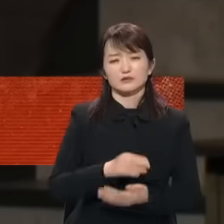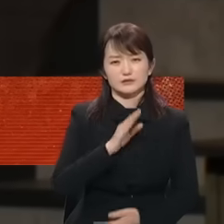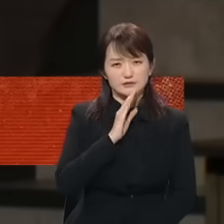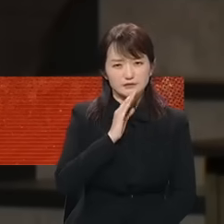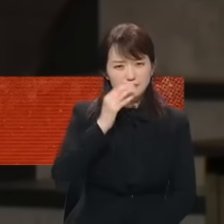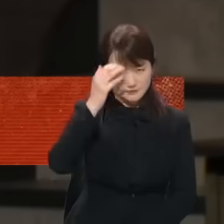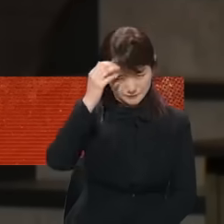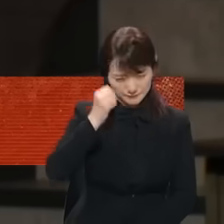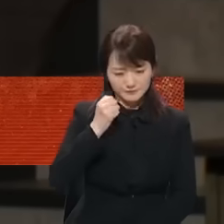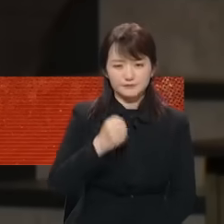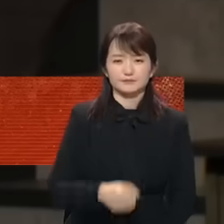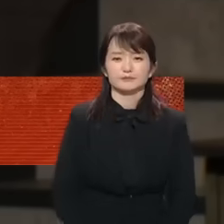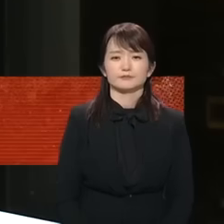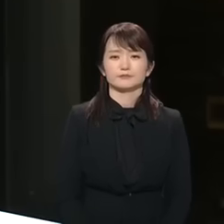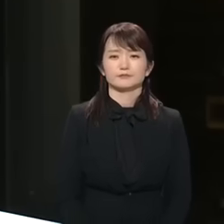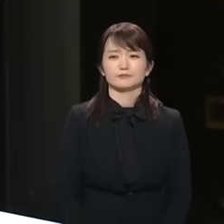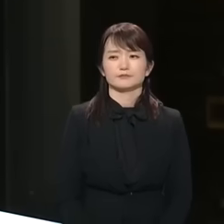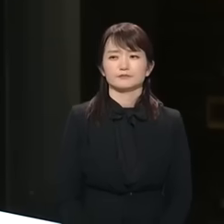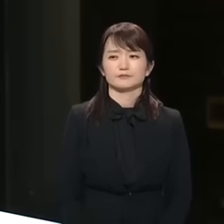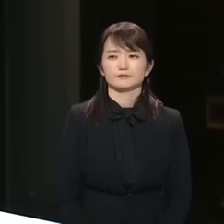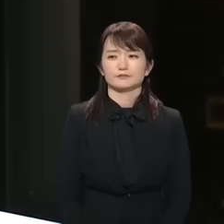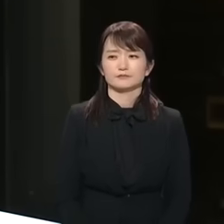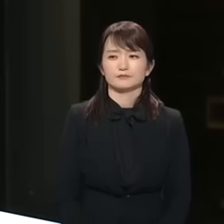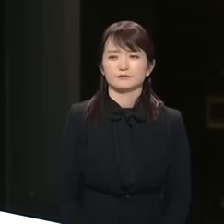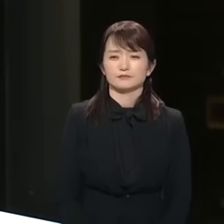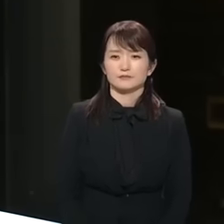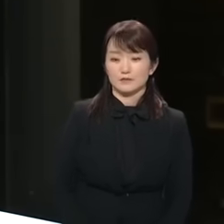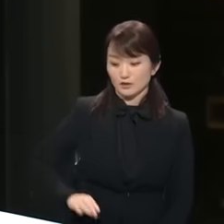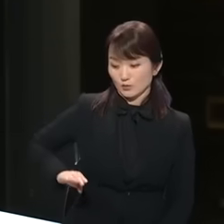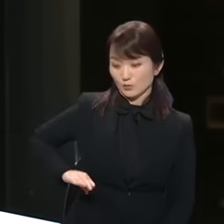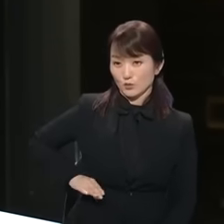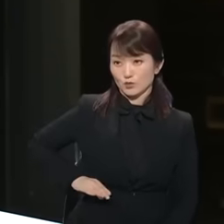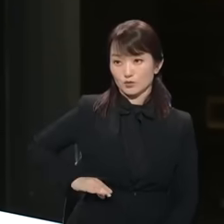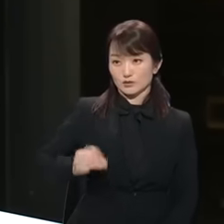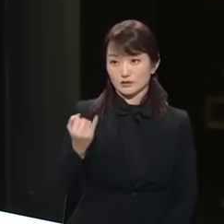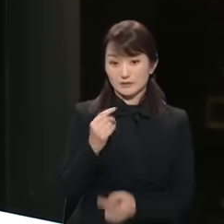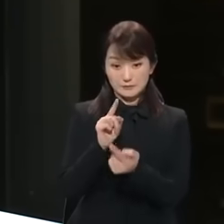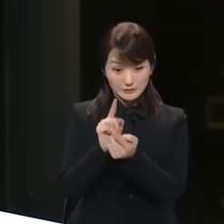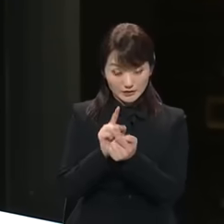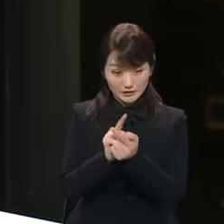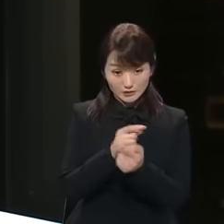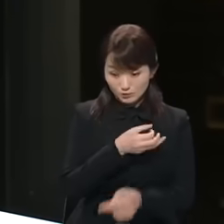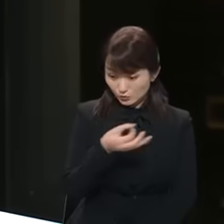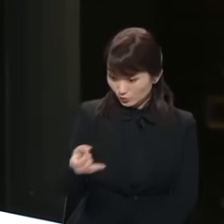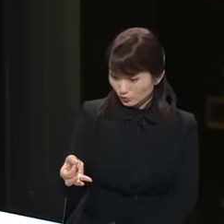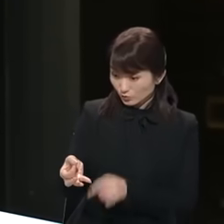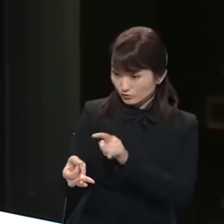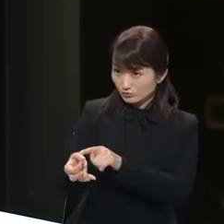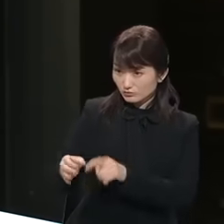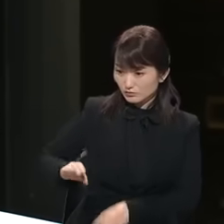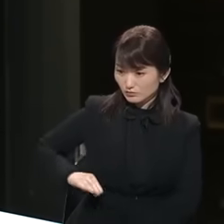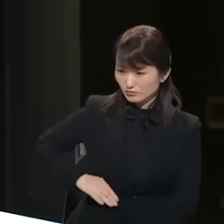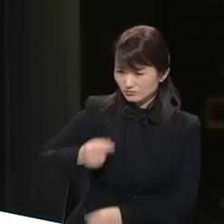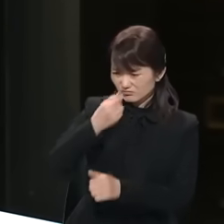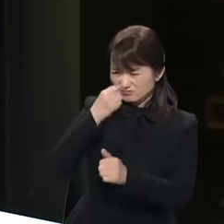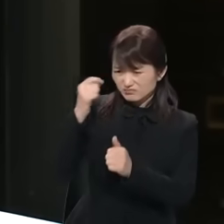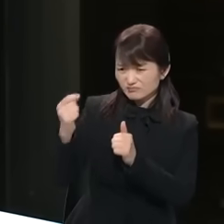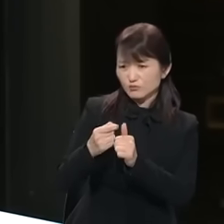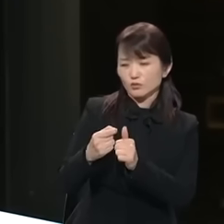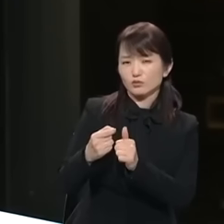명심하시기 바랍니다 예 진짜이 모델들을 만나는데 돈을 준다 이거는 모델들에 대한 모욕입니다